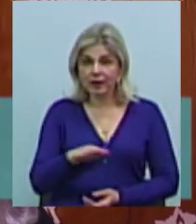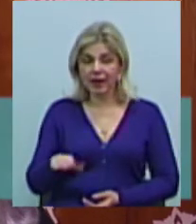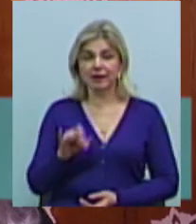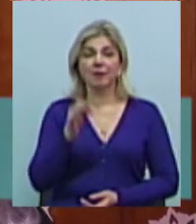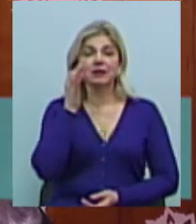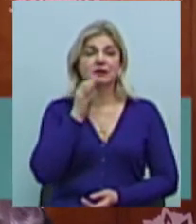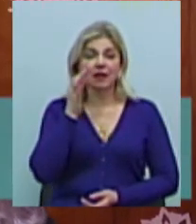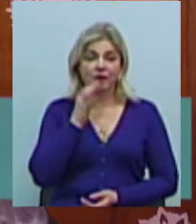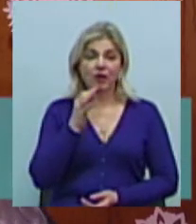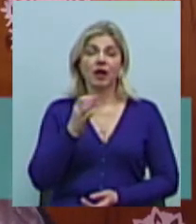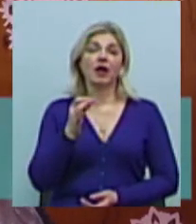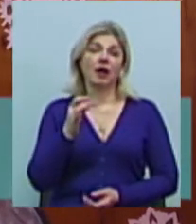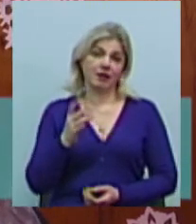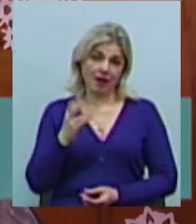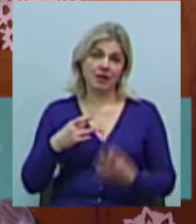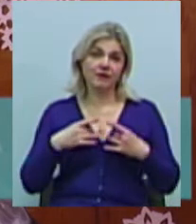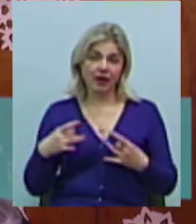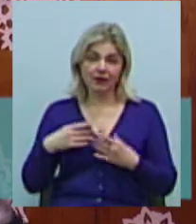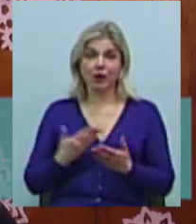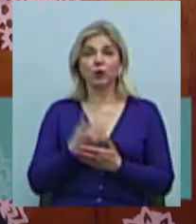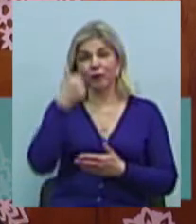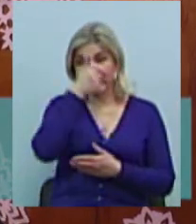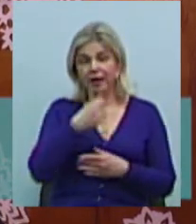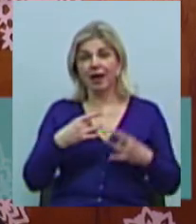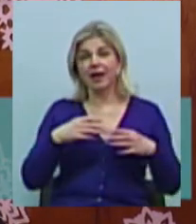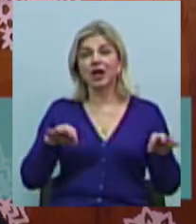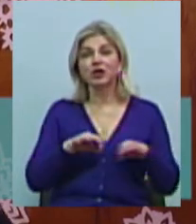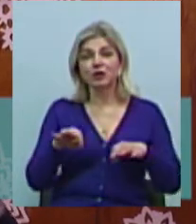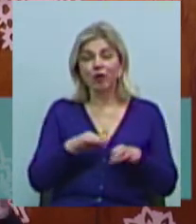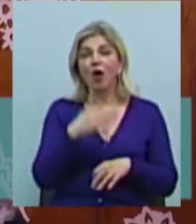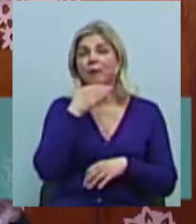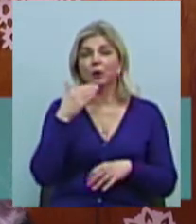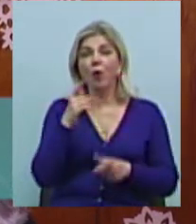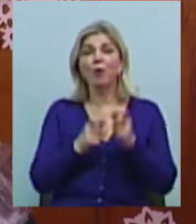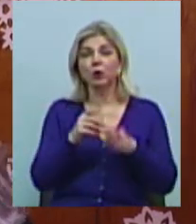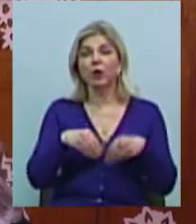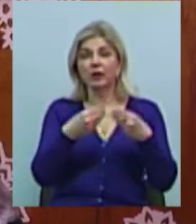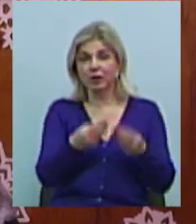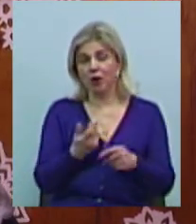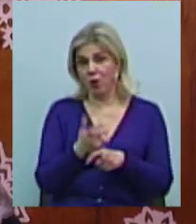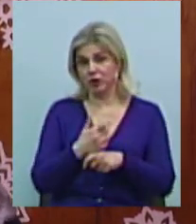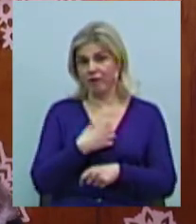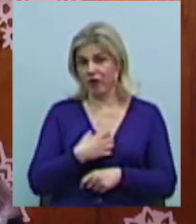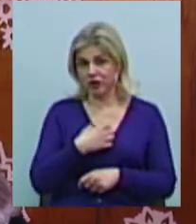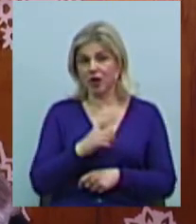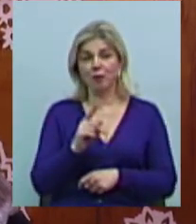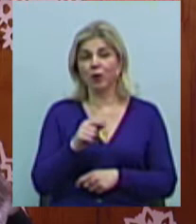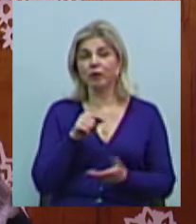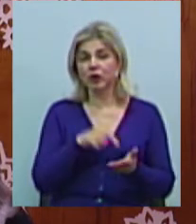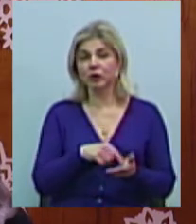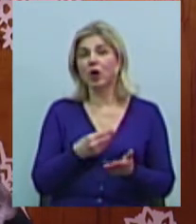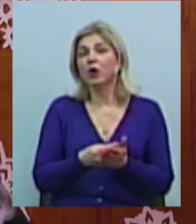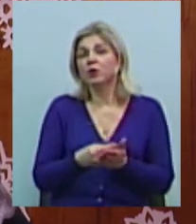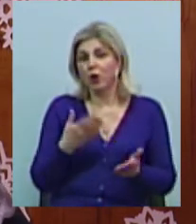соки дітям, і солодке на свята на всі, на Новий рік, на Різдво. Багато дають молочного дітям, що досить важливо, адже воно достатньо